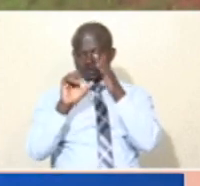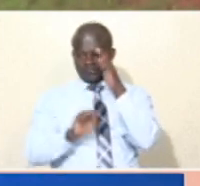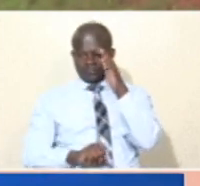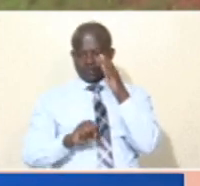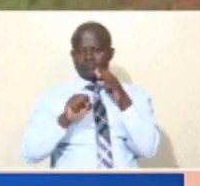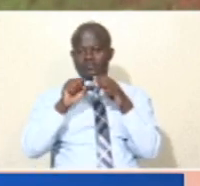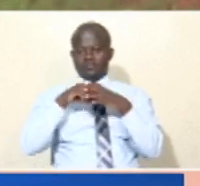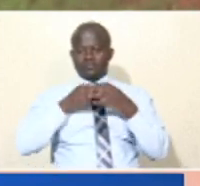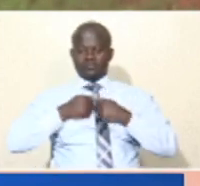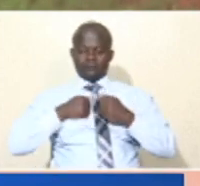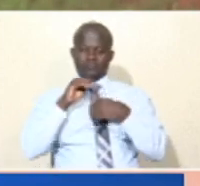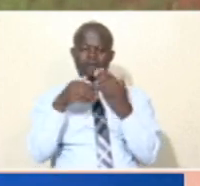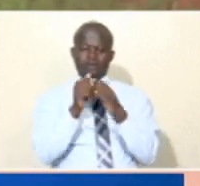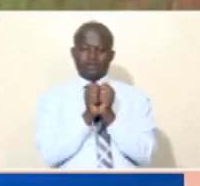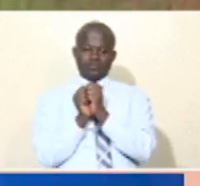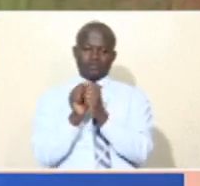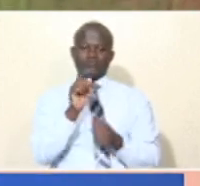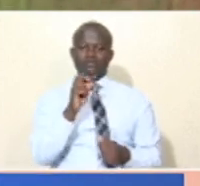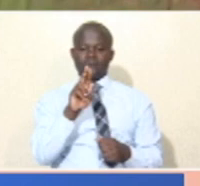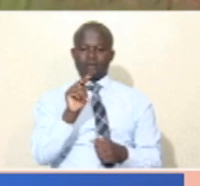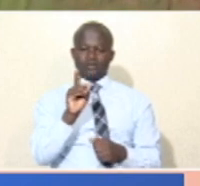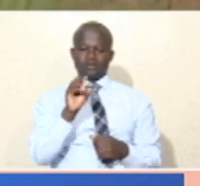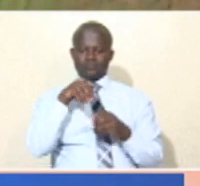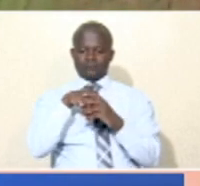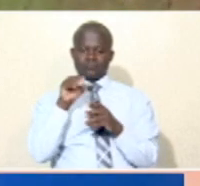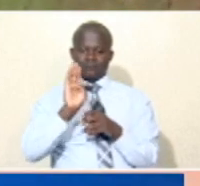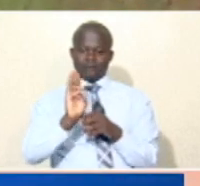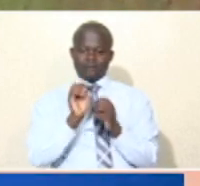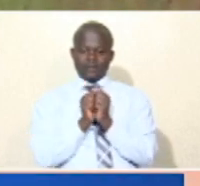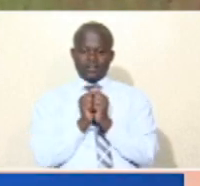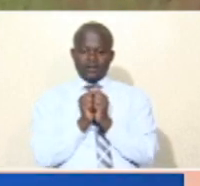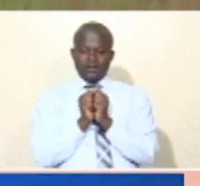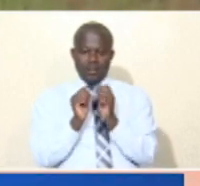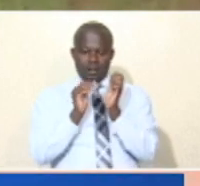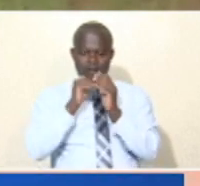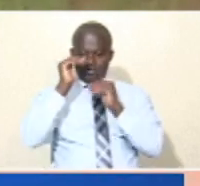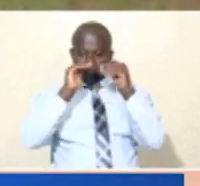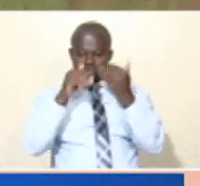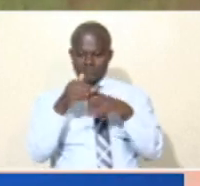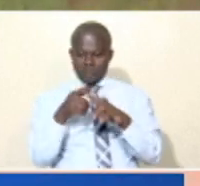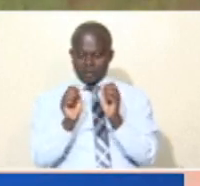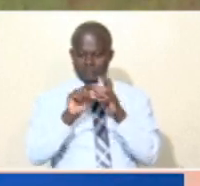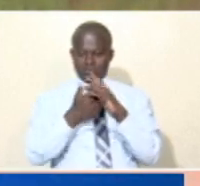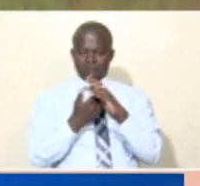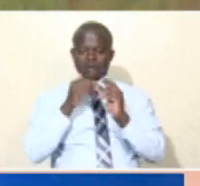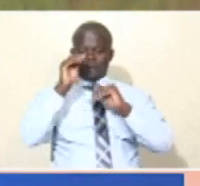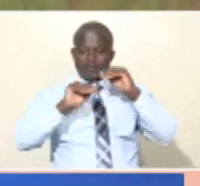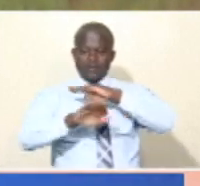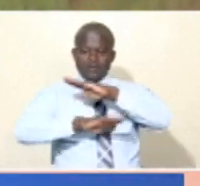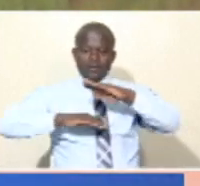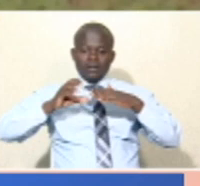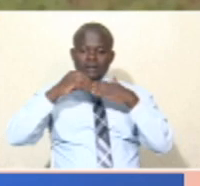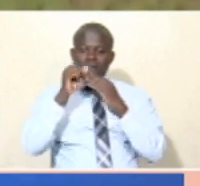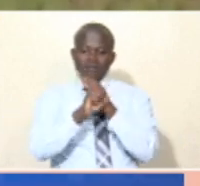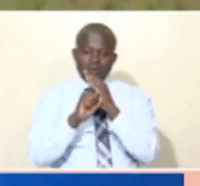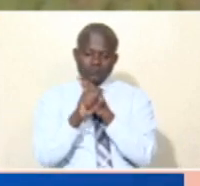ruhande rw'u Rwanda, ndetse n'intara ya Kirundo ku ruhande rw'u Burundi, n'abari mu nzego zitandukanye, guhera mu nzego ariko zibanza, abayobozi